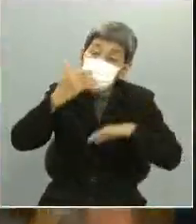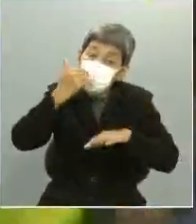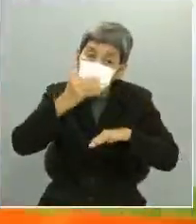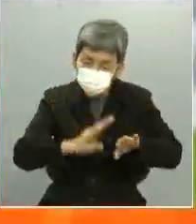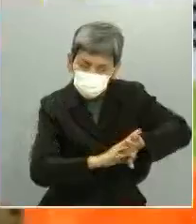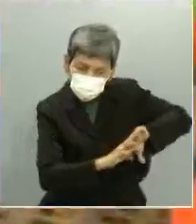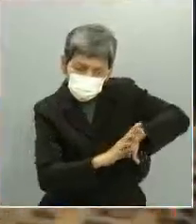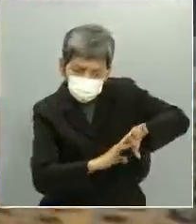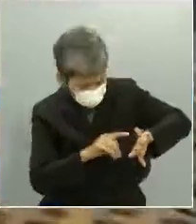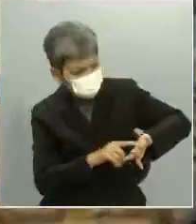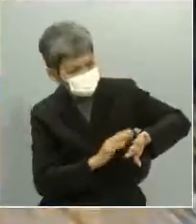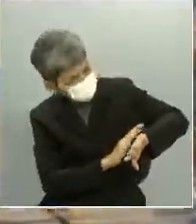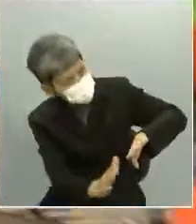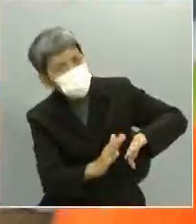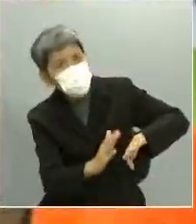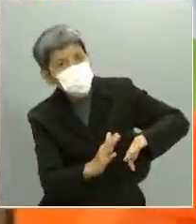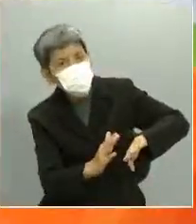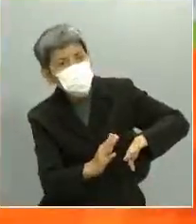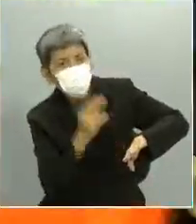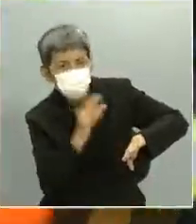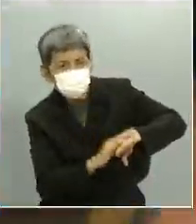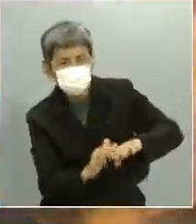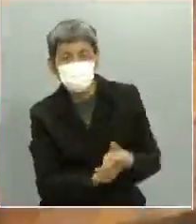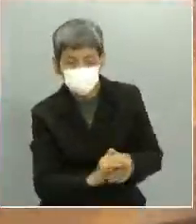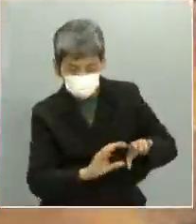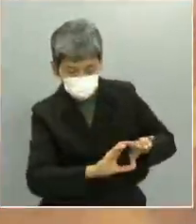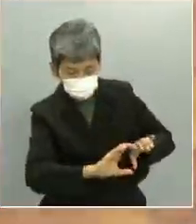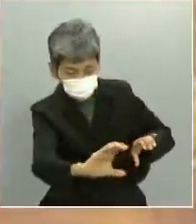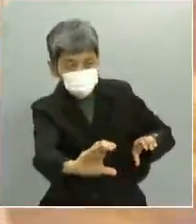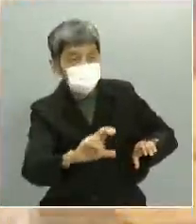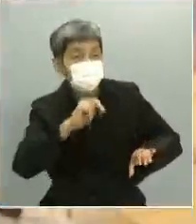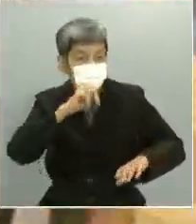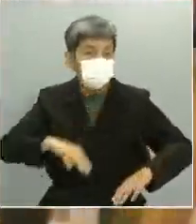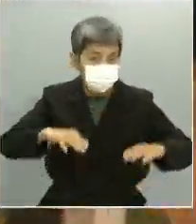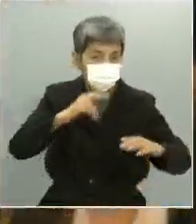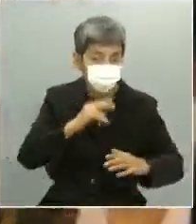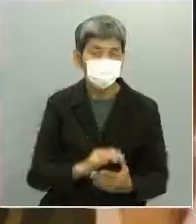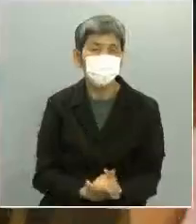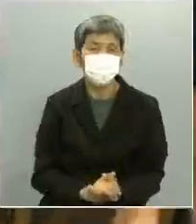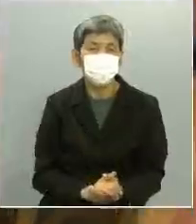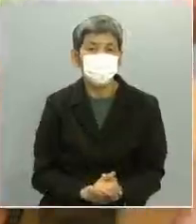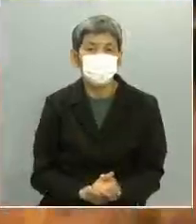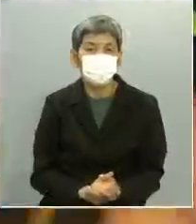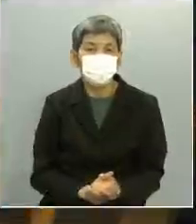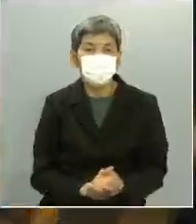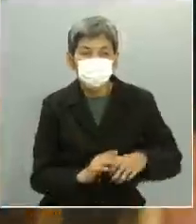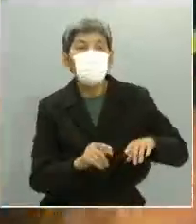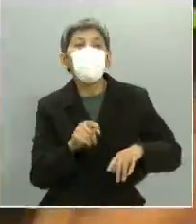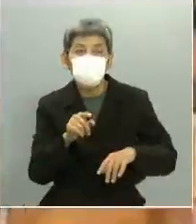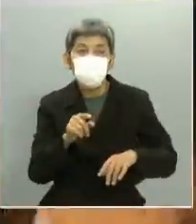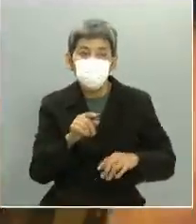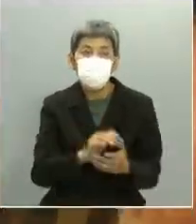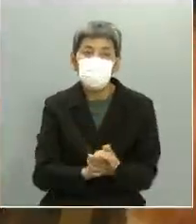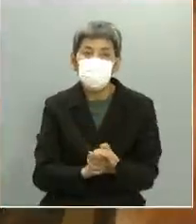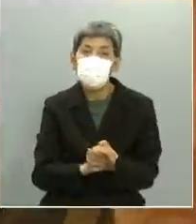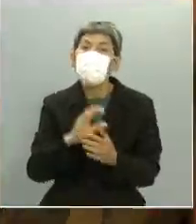ใช ่ ม ัน เป็นท่อท ิ พย์ ท่อตัน นั่นนะครับคุณผู้ชม ท่อดัมม ี่น้ำขังรอการระบายนะครับ แล้วเขาไม่ยอมจอดคืนที่เรา ในหน้าตึกคุณสา หน้าตึก